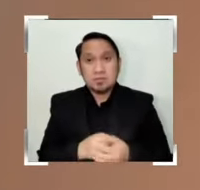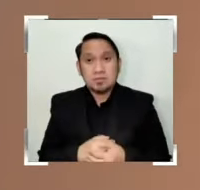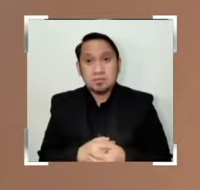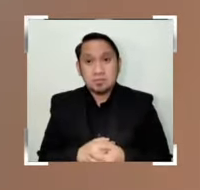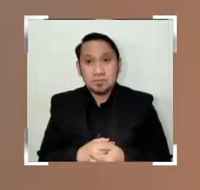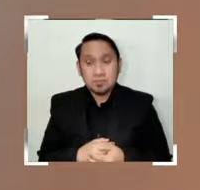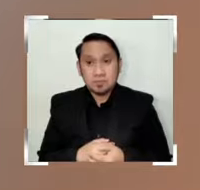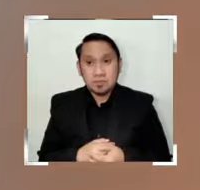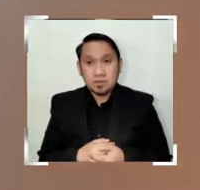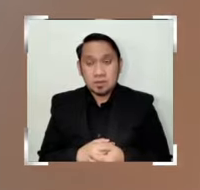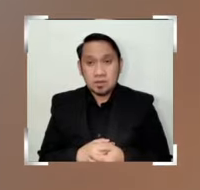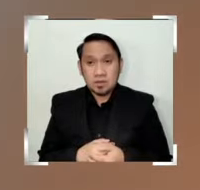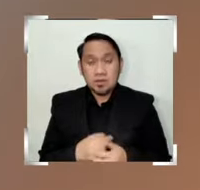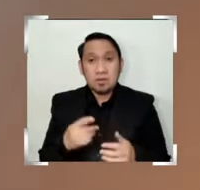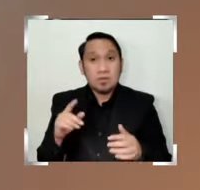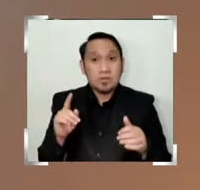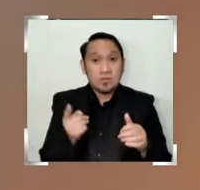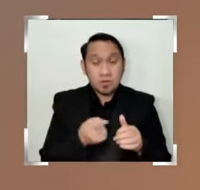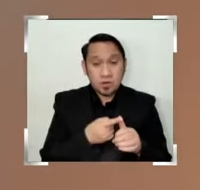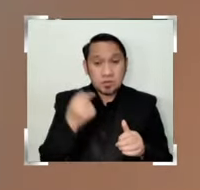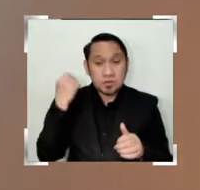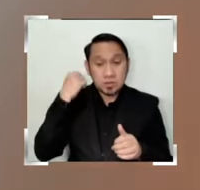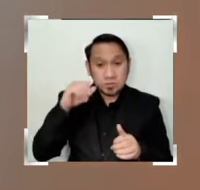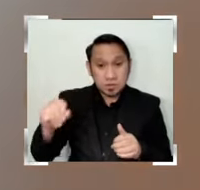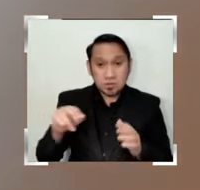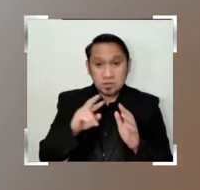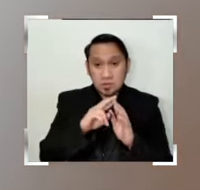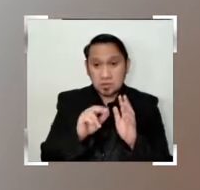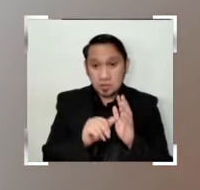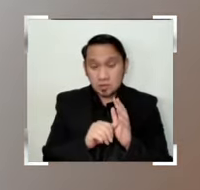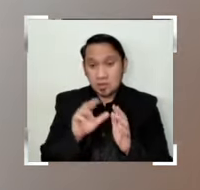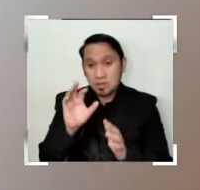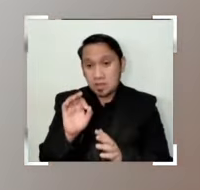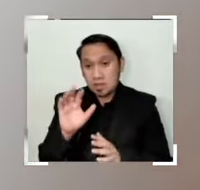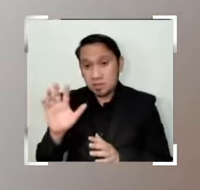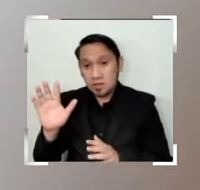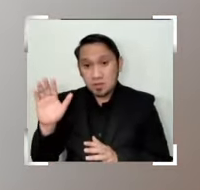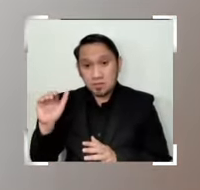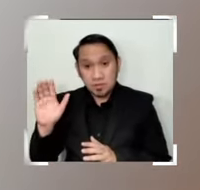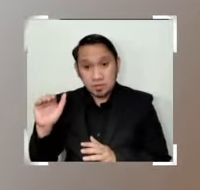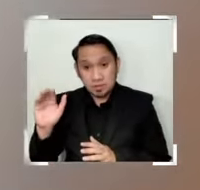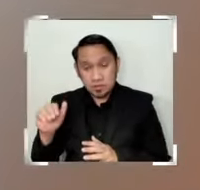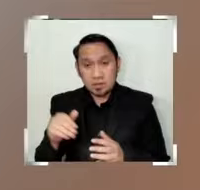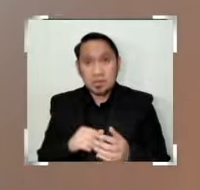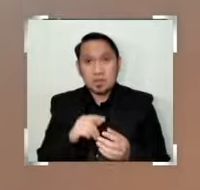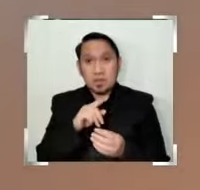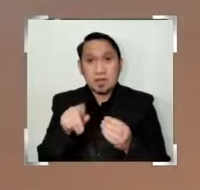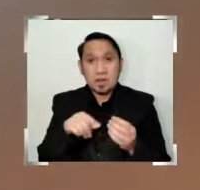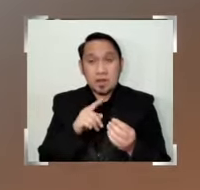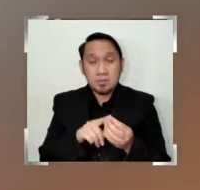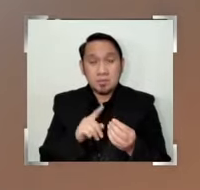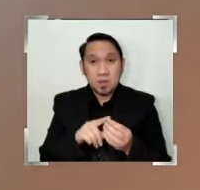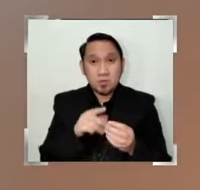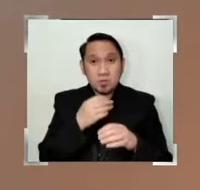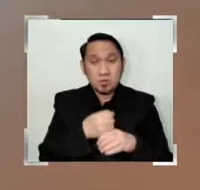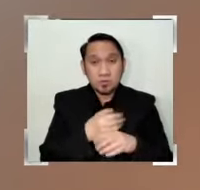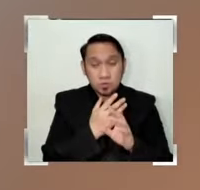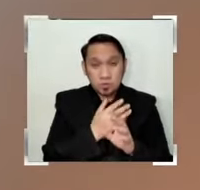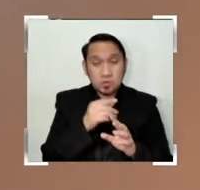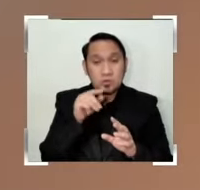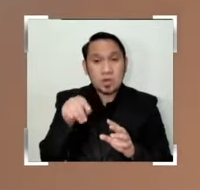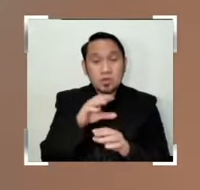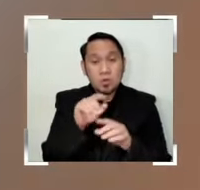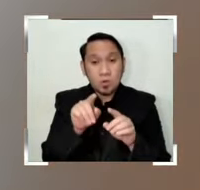violation of Republic Act 9516, which is yung with regard sa explosives. And yung isa po, dun sa firearms,